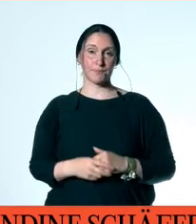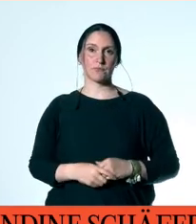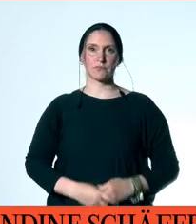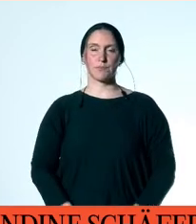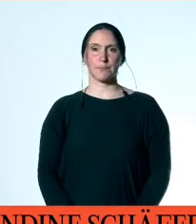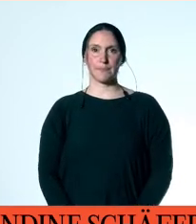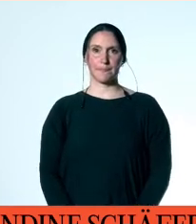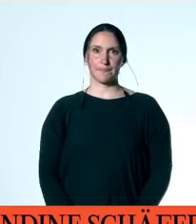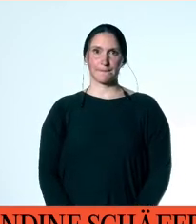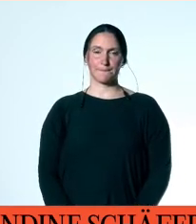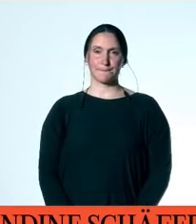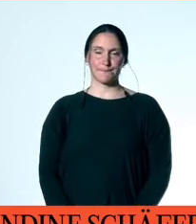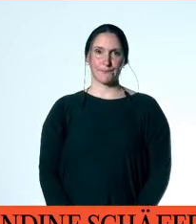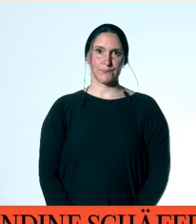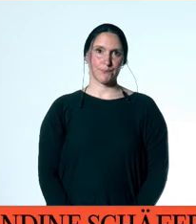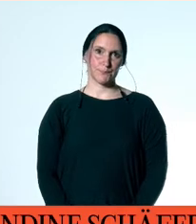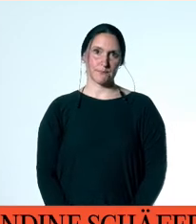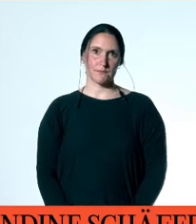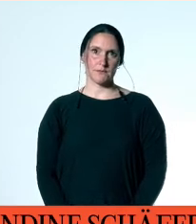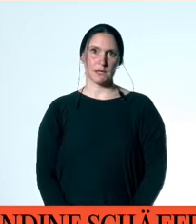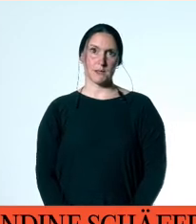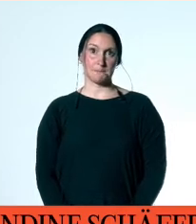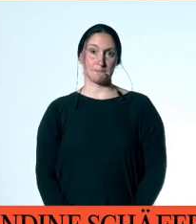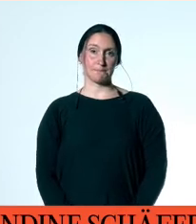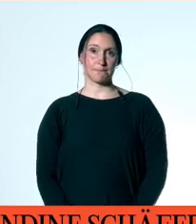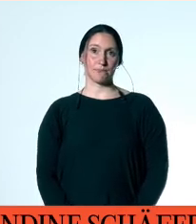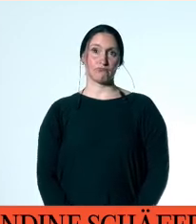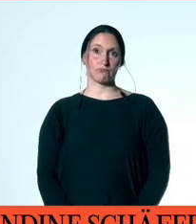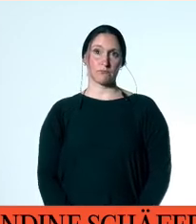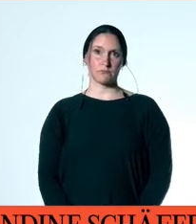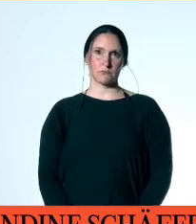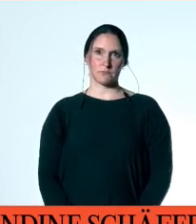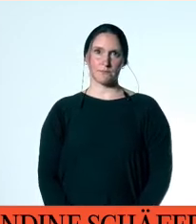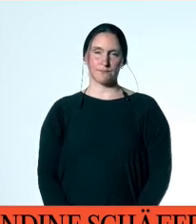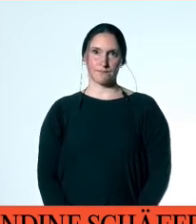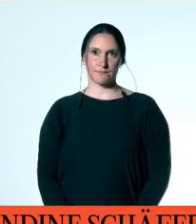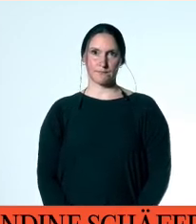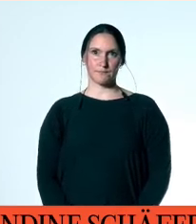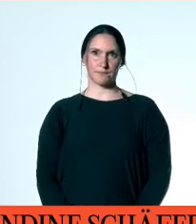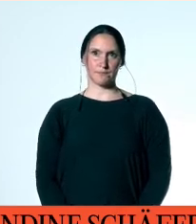auch sagen zum Abschluss, dass das für mich eine ganz wunderbare Erfahrung war.